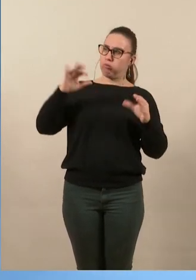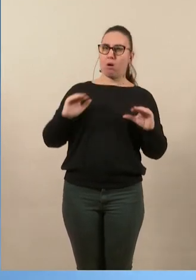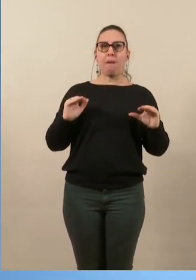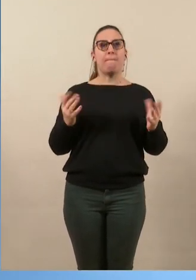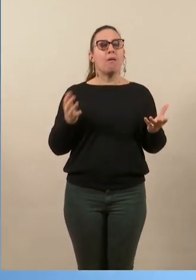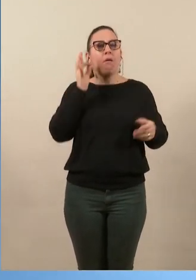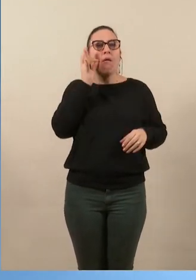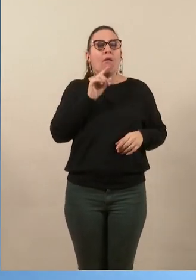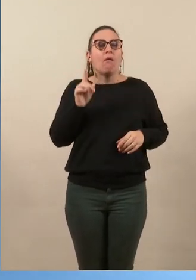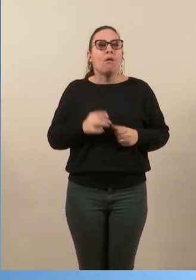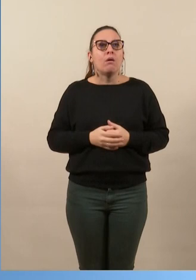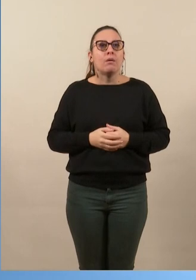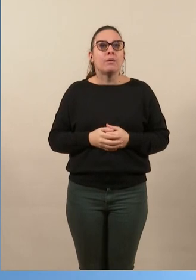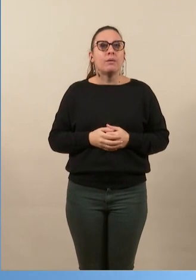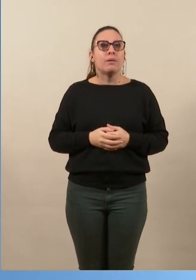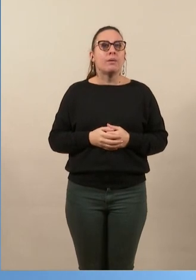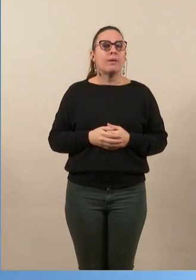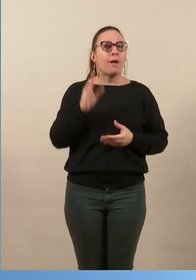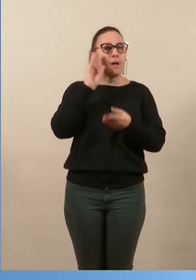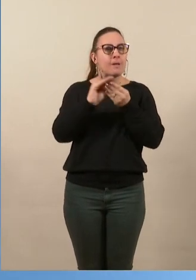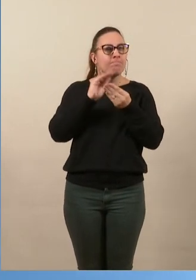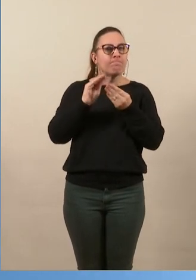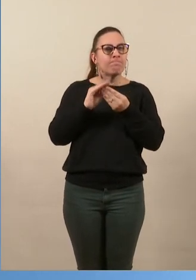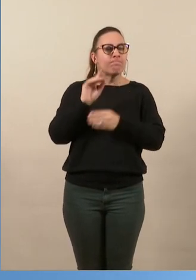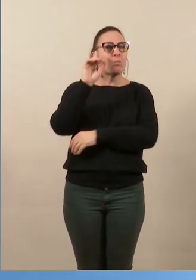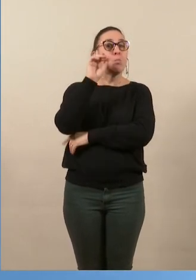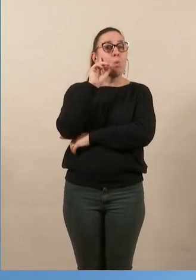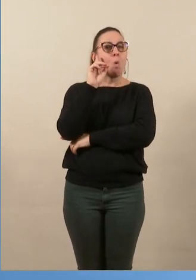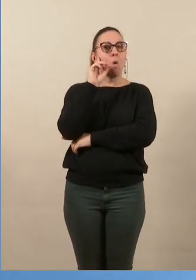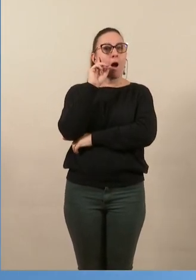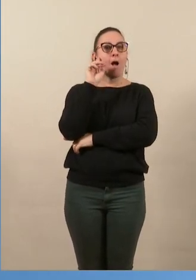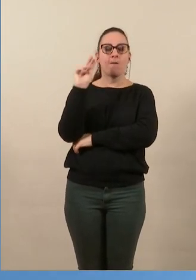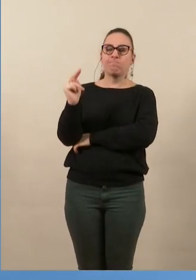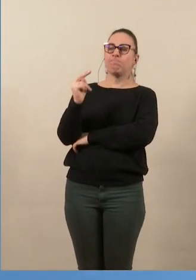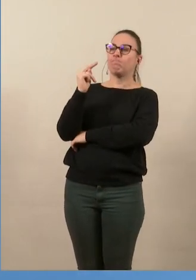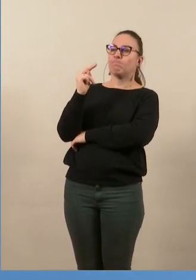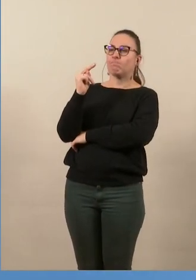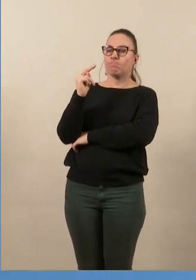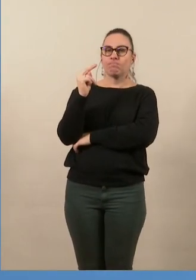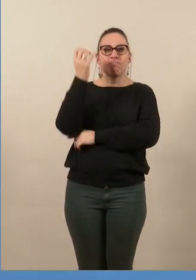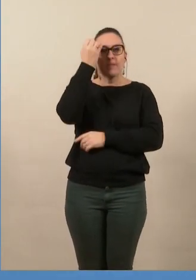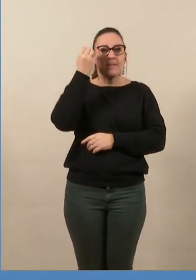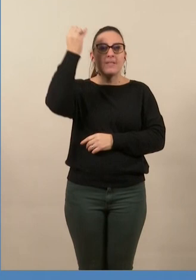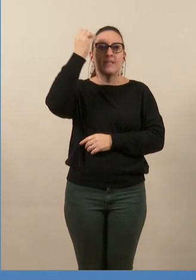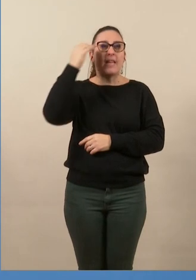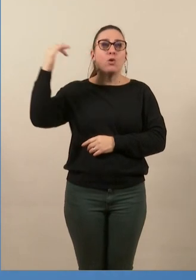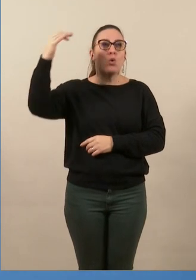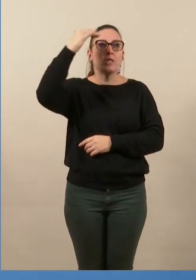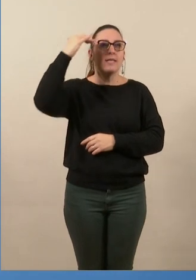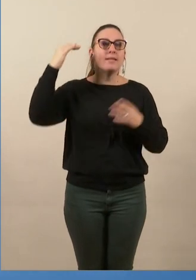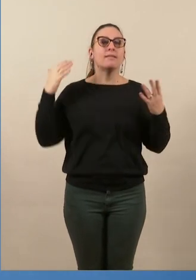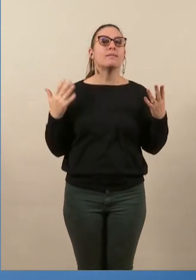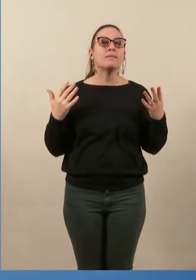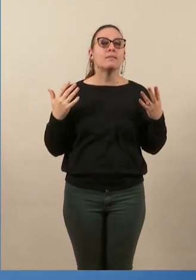et c'est là où je me pose la question du pourquoi bah le pourquoi c'est l'idéologie c'est-à-dire que vous